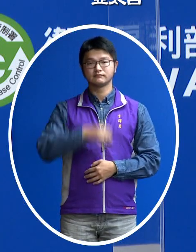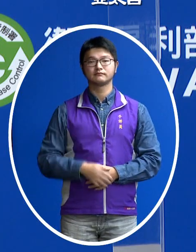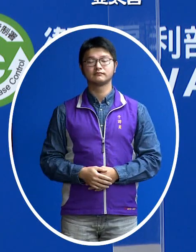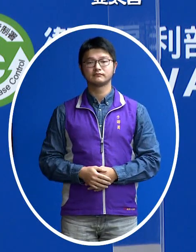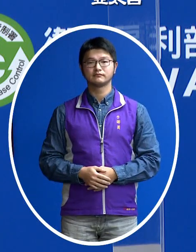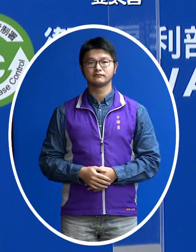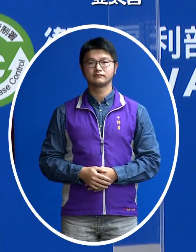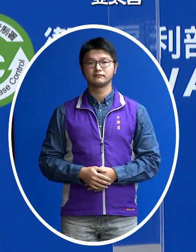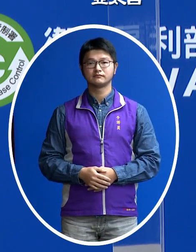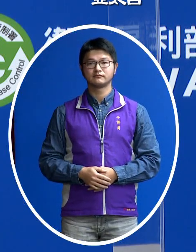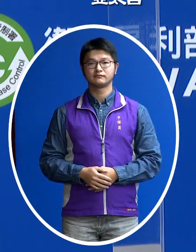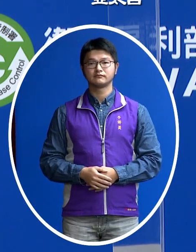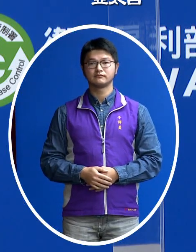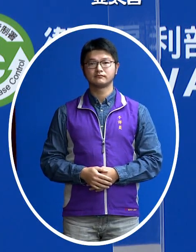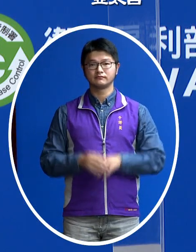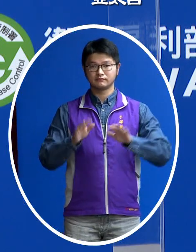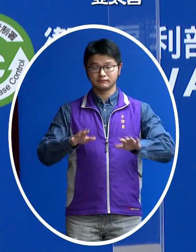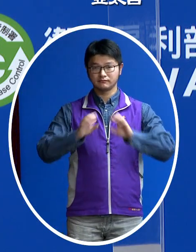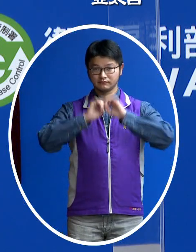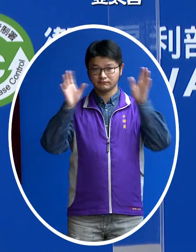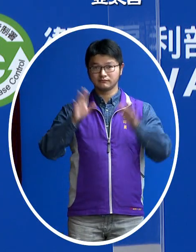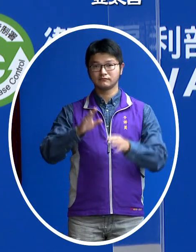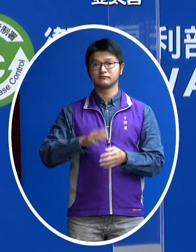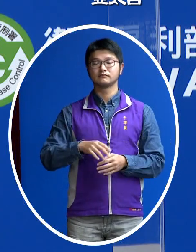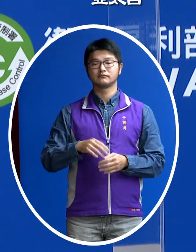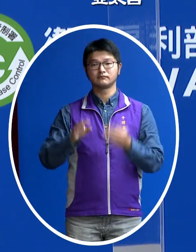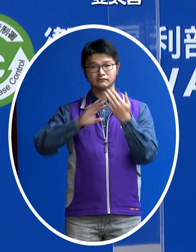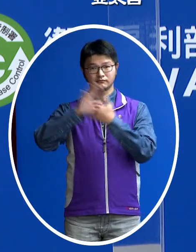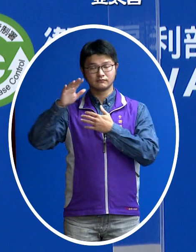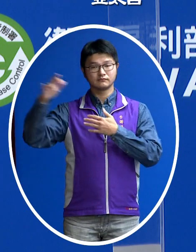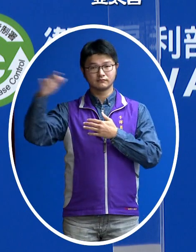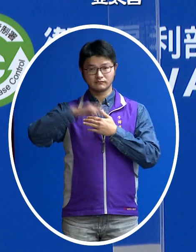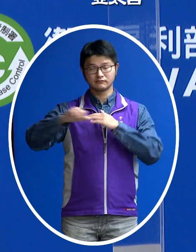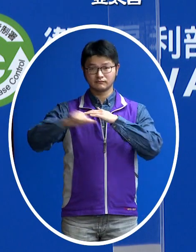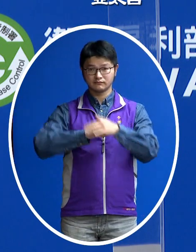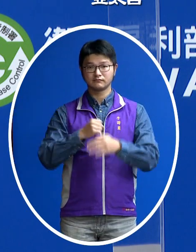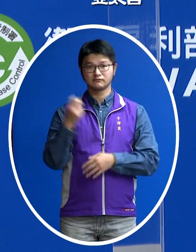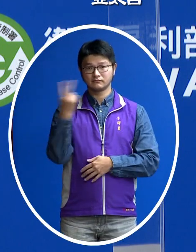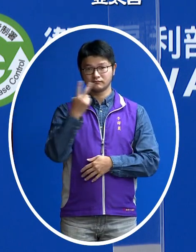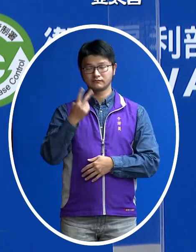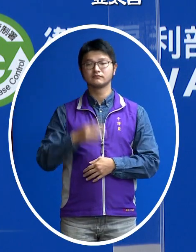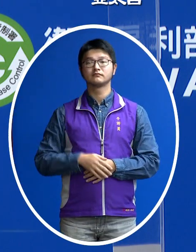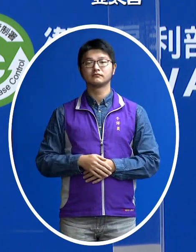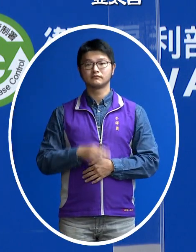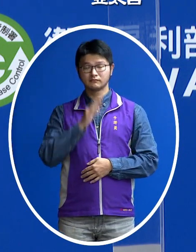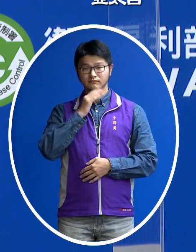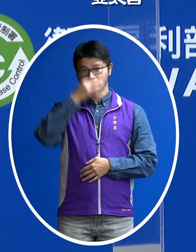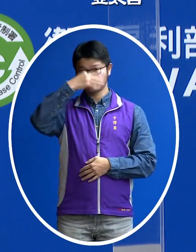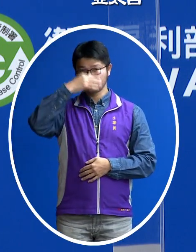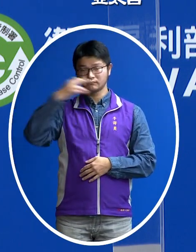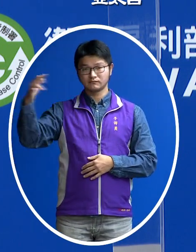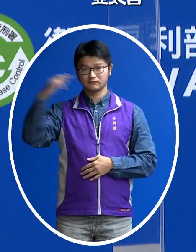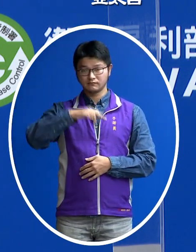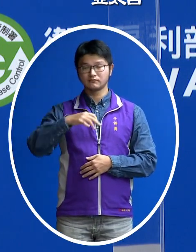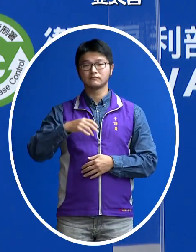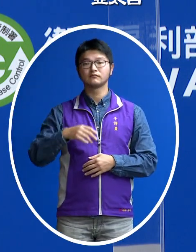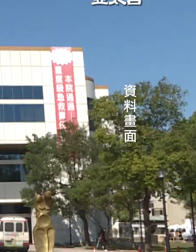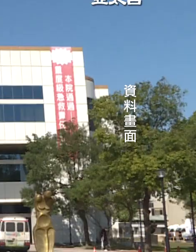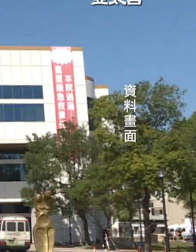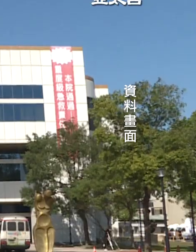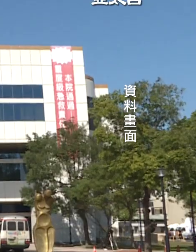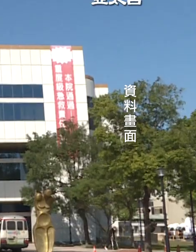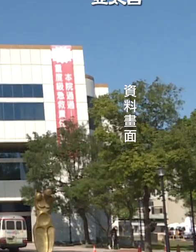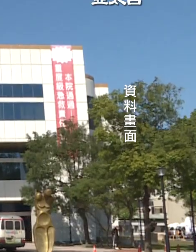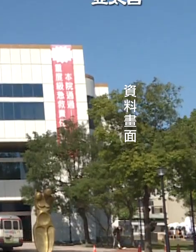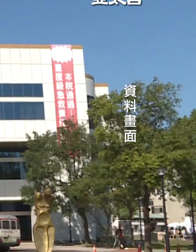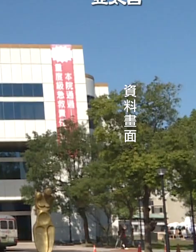那今天我们要宣布，就有两例的境外移入的个案，那都是菲律宾入境，那没有本土的个案。